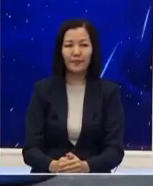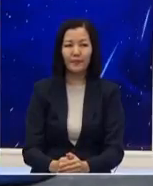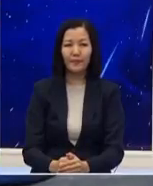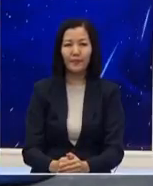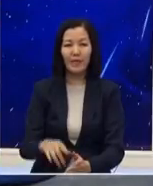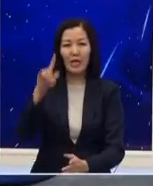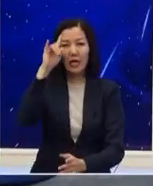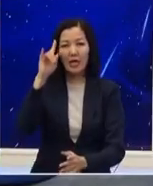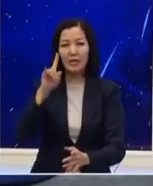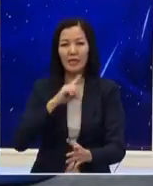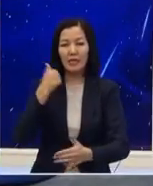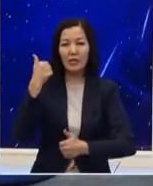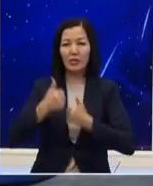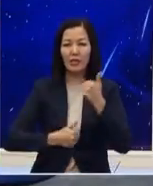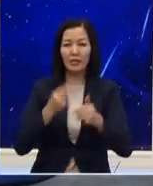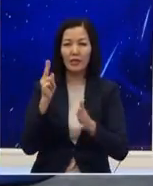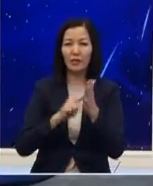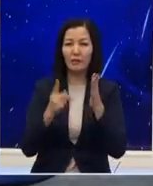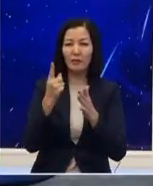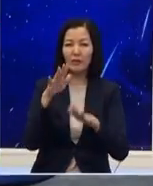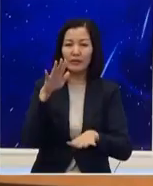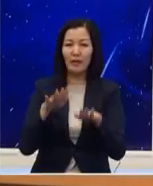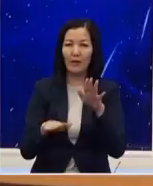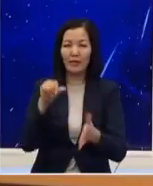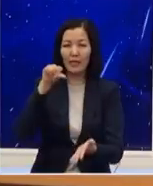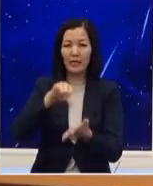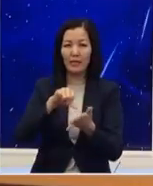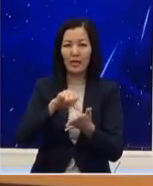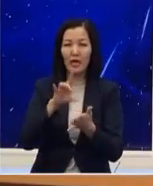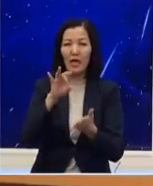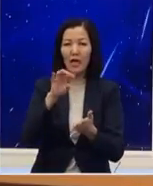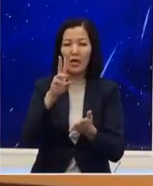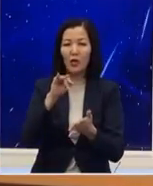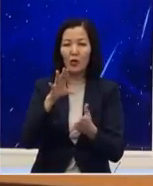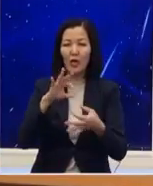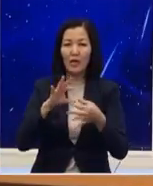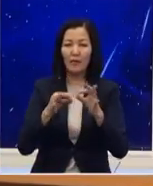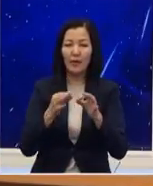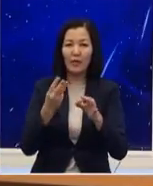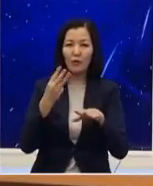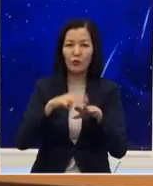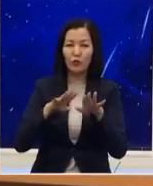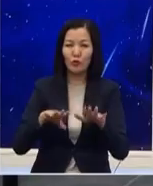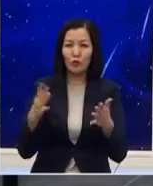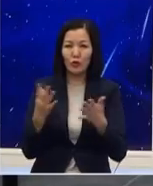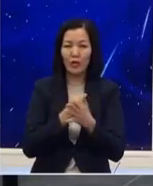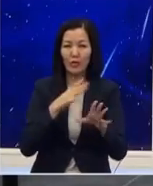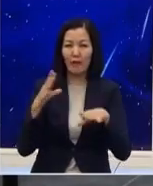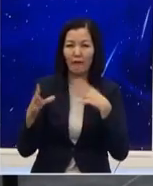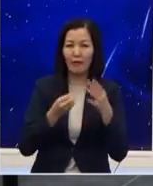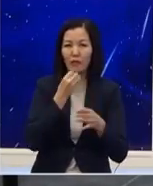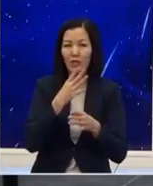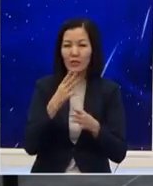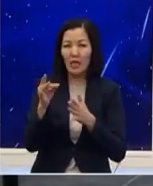Ел біріншілігінде Карина Горичева 71 келі салмақ дәрежесінде сынға түсті. Рио-де-Жанейро олимпиадасының қола жүлдегері биыл да бабында. Жерлесіміз жұлқа